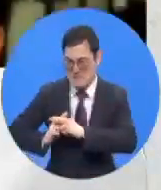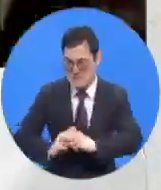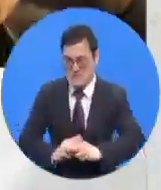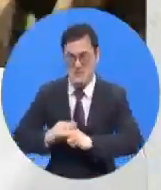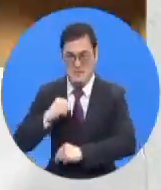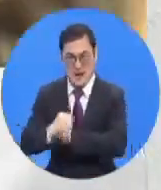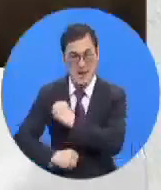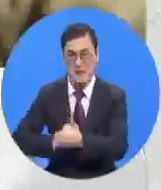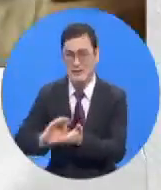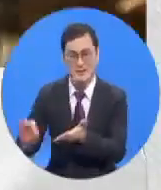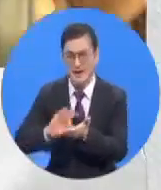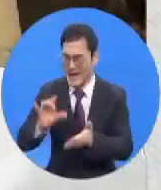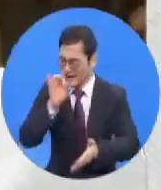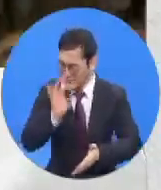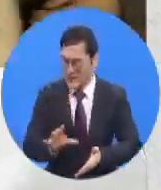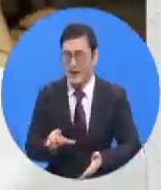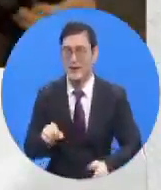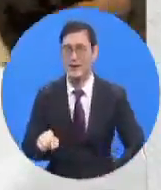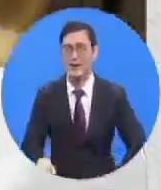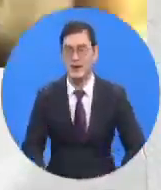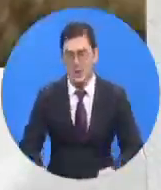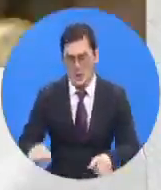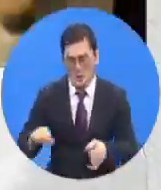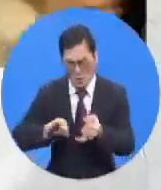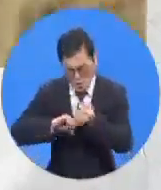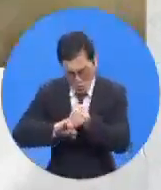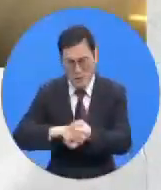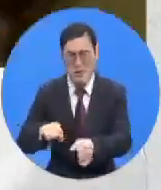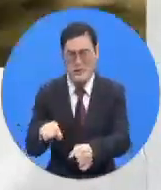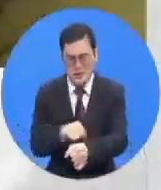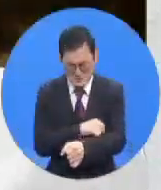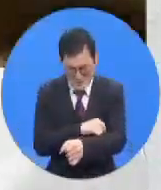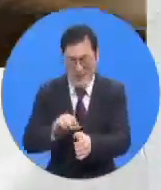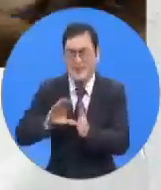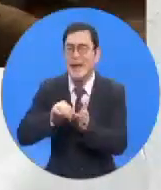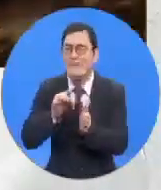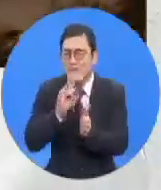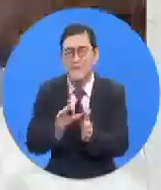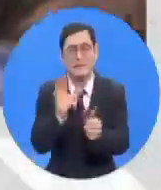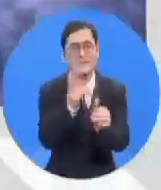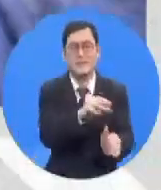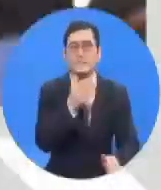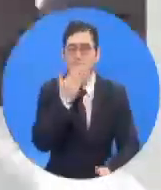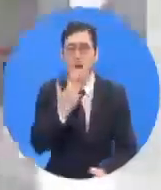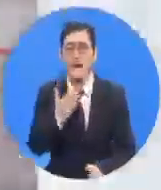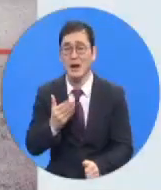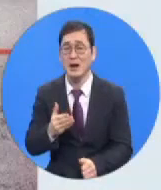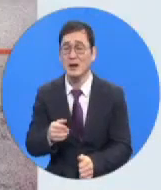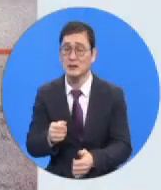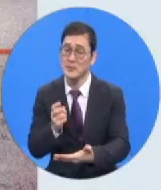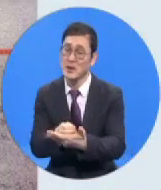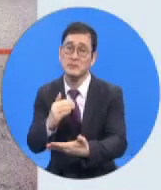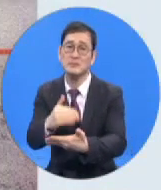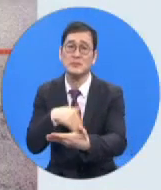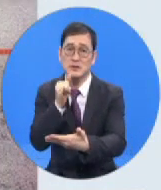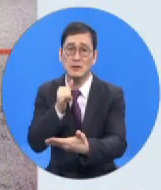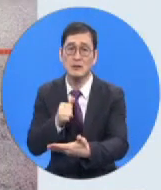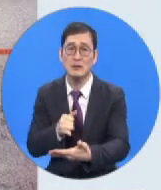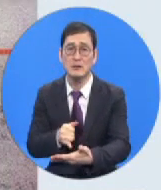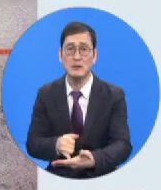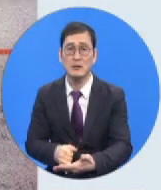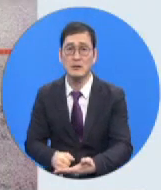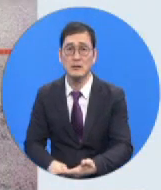규정이 되어 있는데 법무부에서는 그 원칙도 보지 않고 그냥 관행이라고 어떻게 이야기할 수 있는지 그런 이야기를 하니까